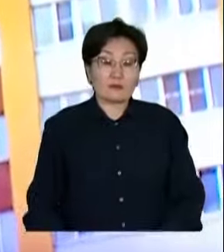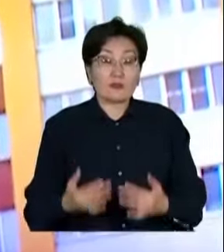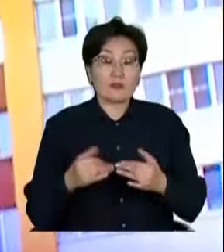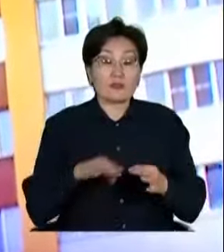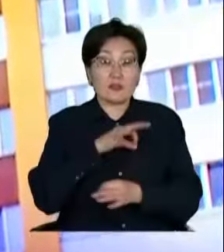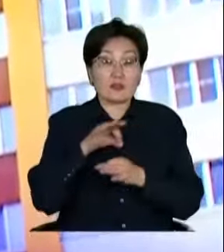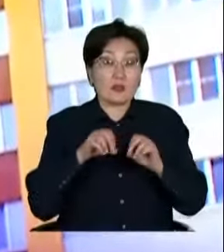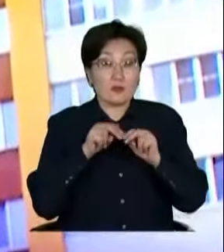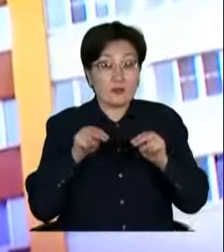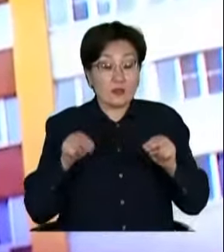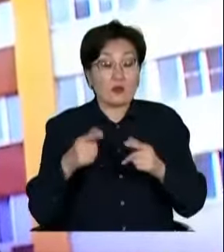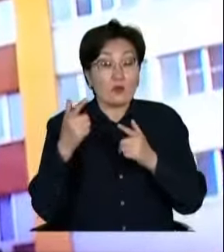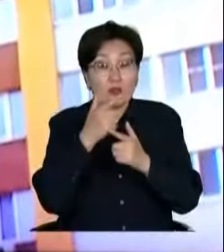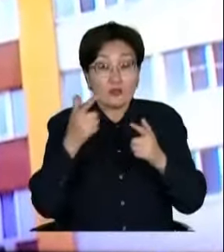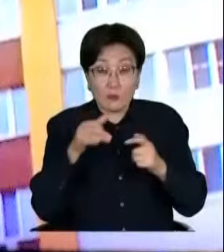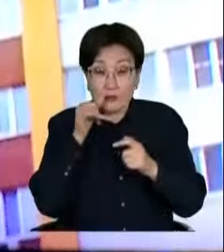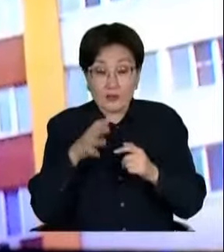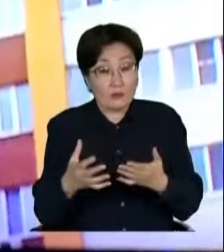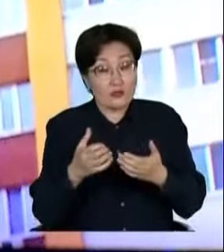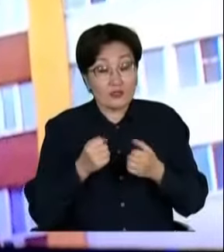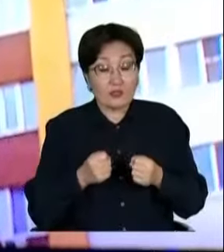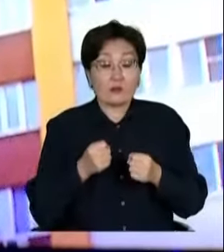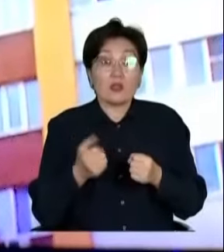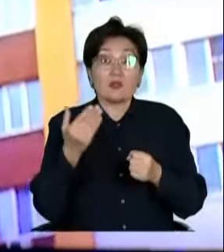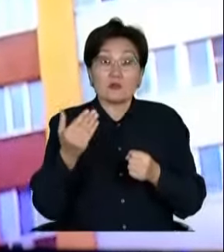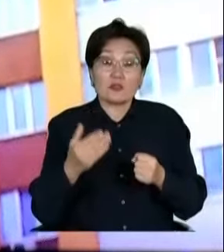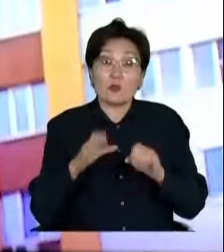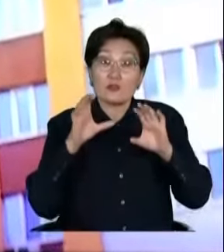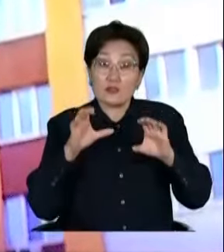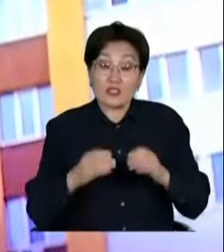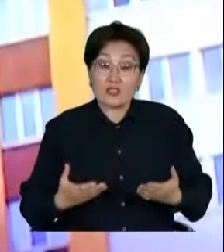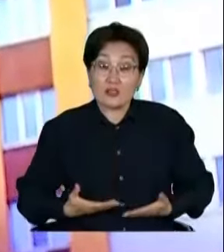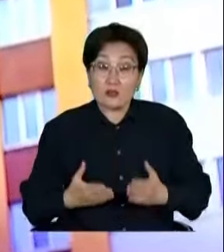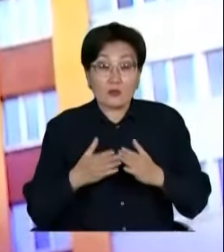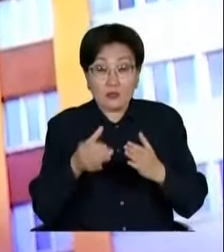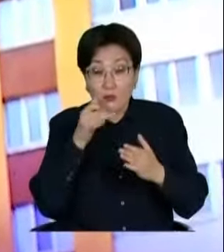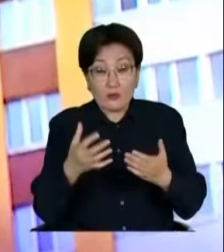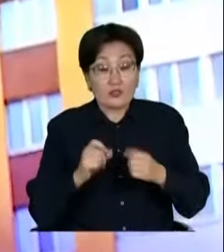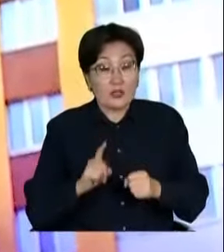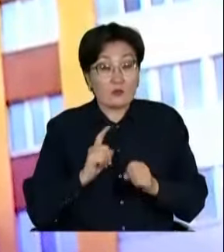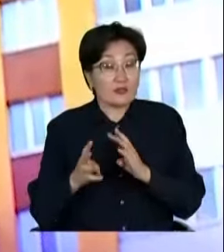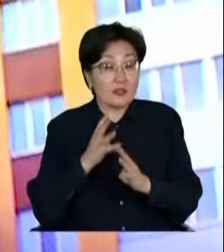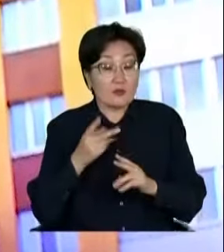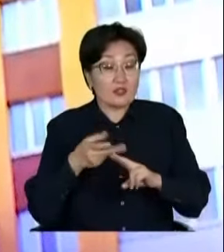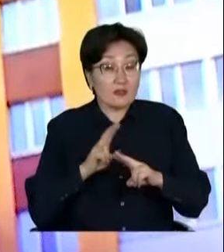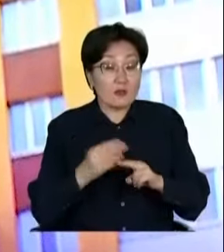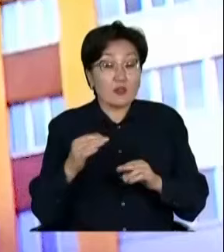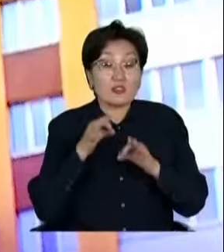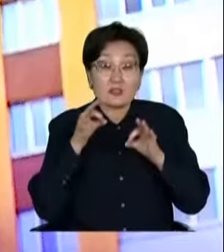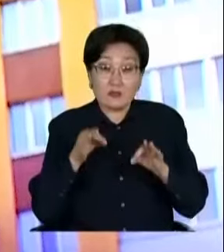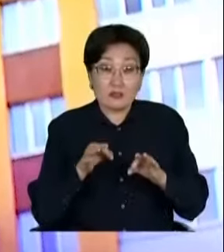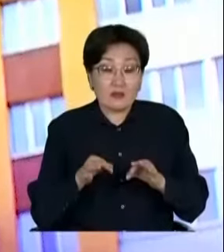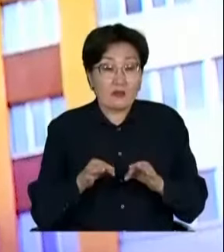Сироты из Петропавловска заявили, что не могут получить положенное им по закону жилье. Некоторые ожидают своей очереди, которая, по их словам,